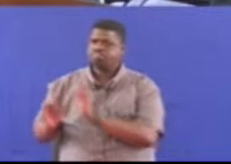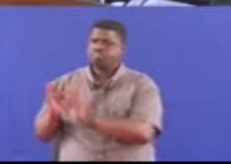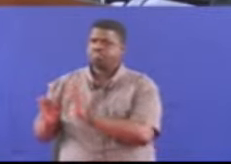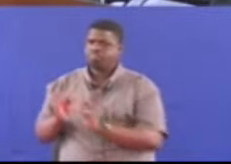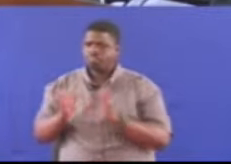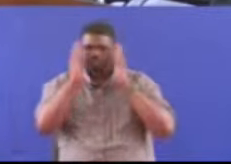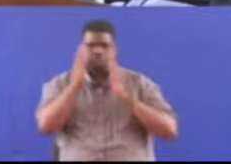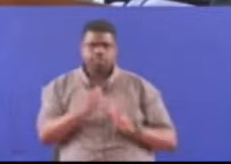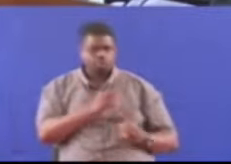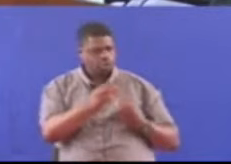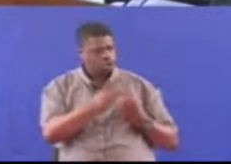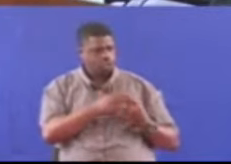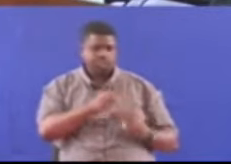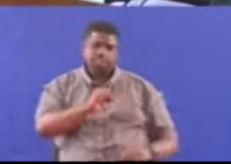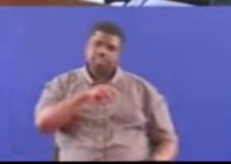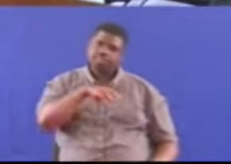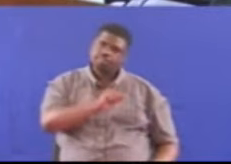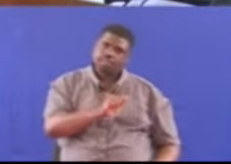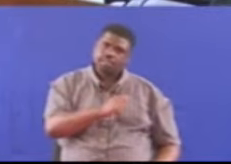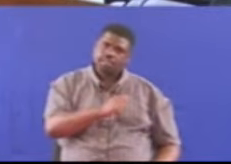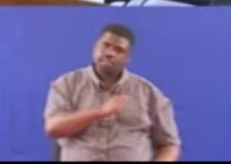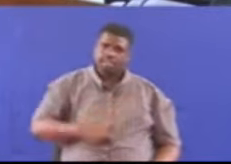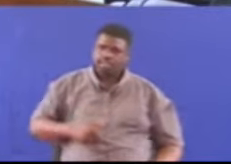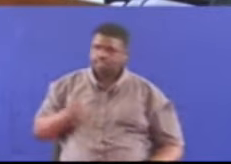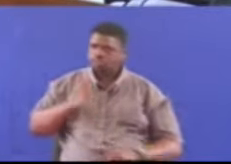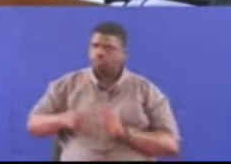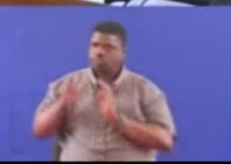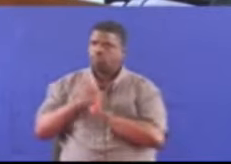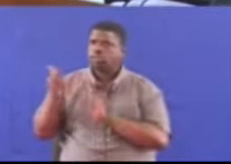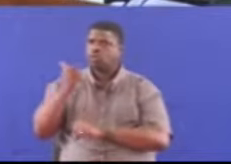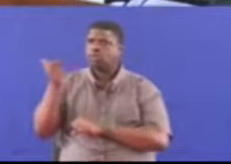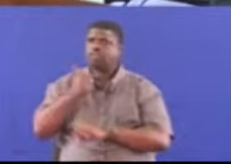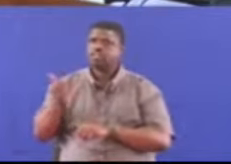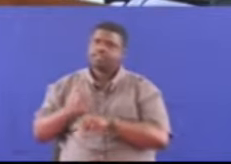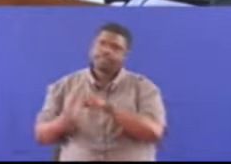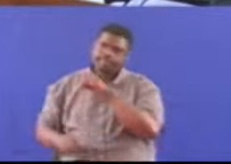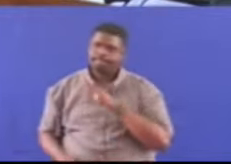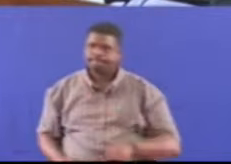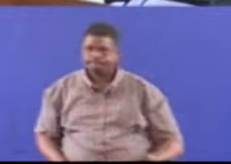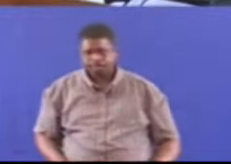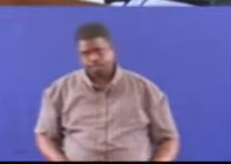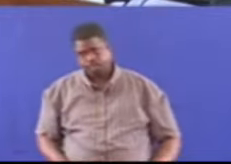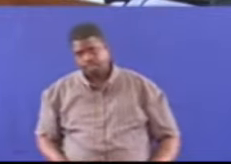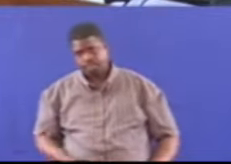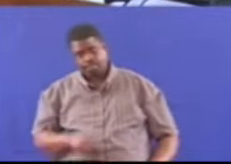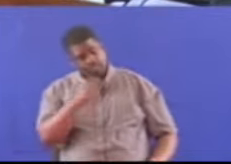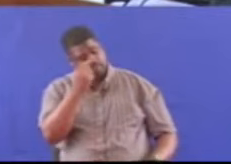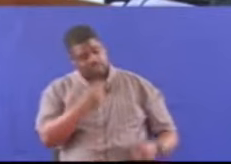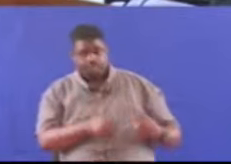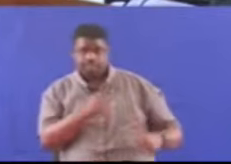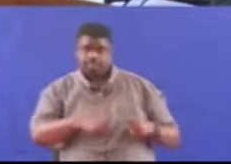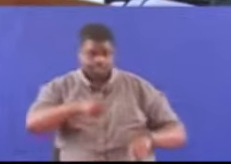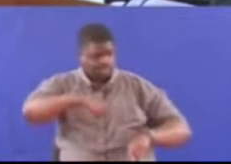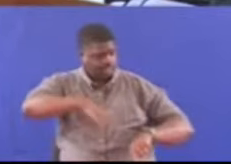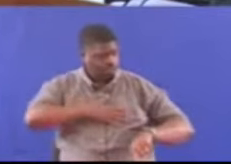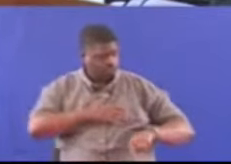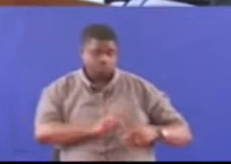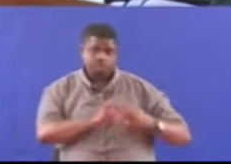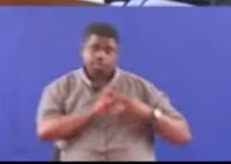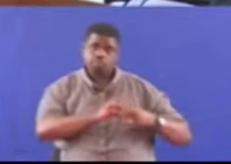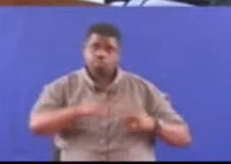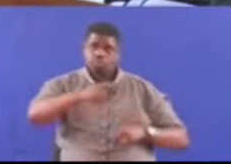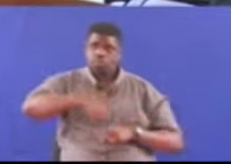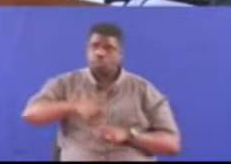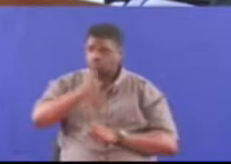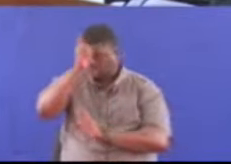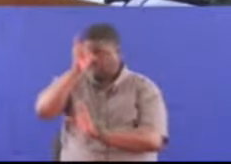Samia Suluhu Hassan, Rais wa Jamhuri ya Muungano wa Tanzania. Sera yetu na mahusiano yetu ya